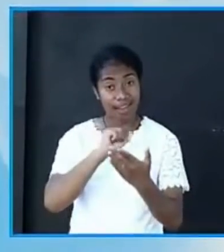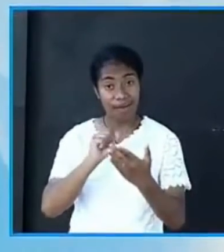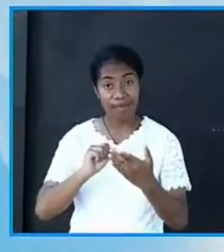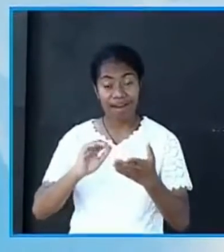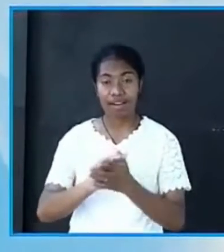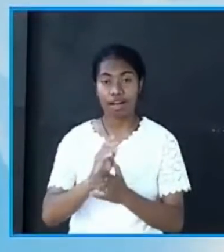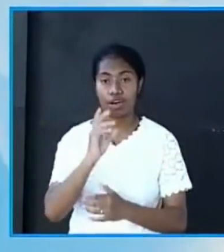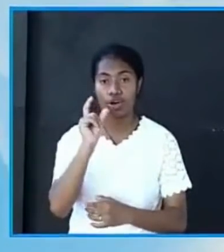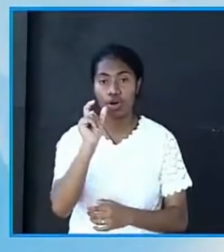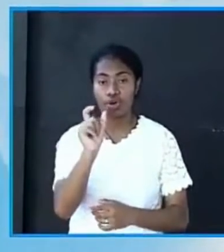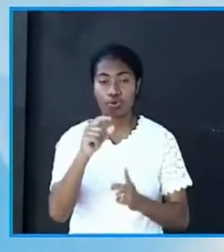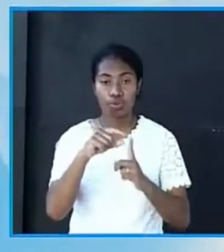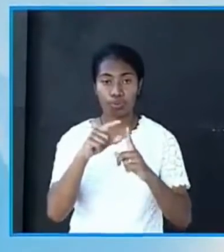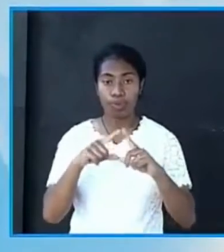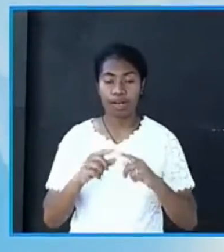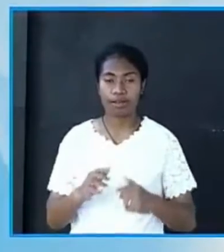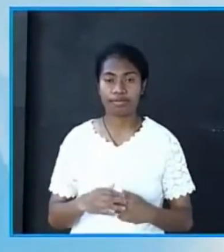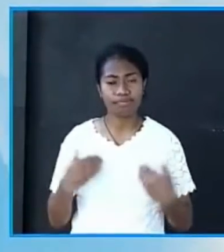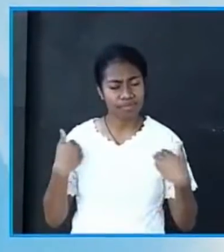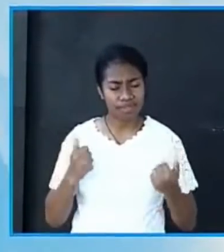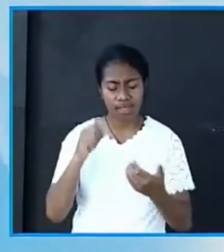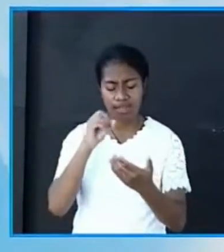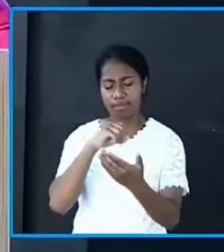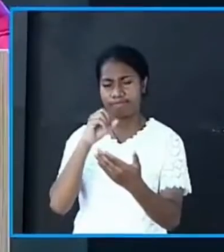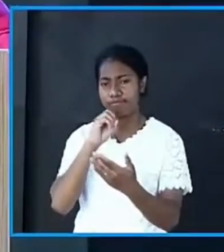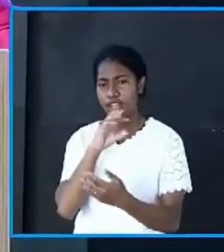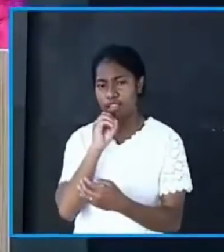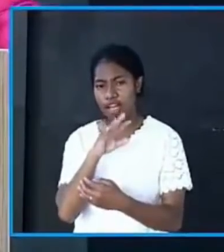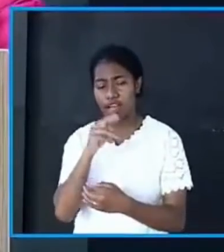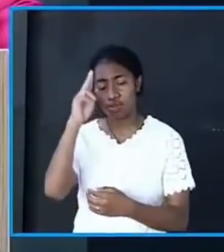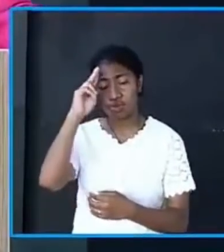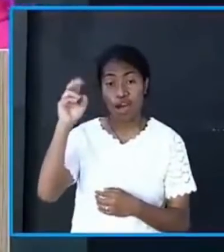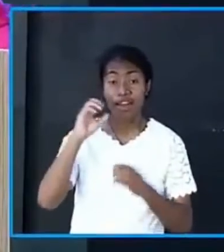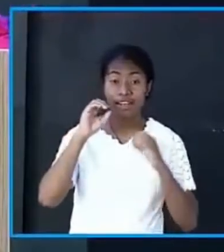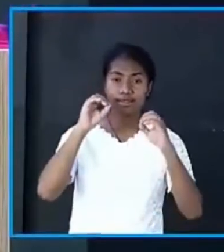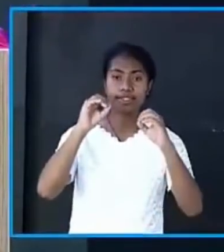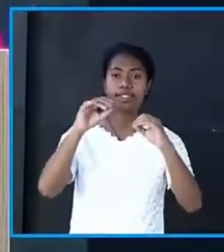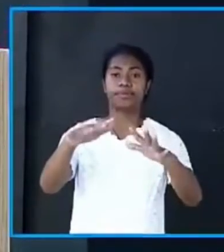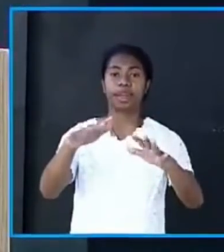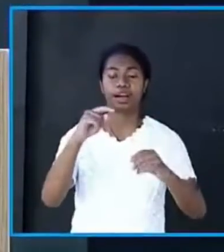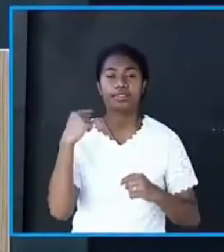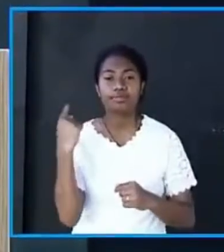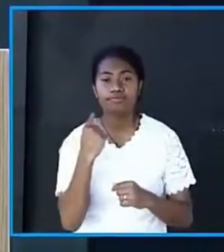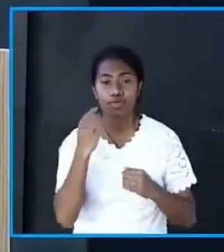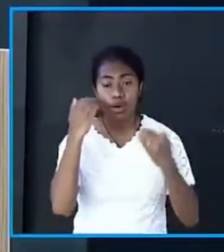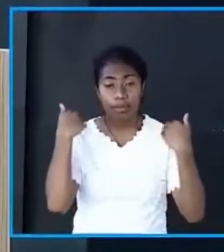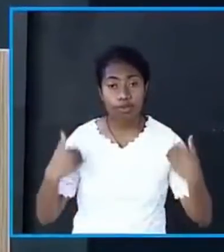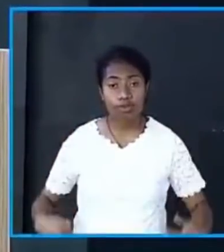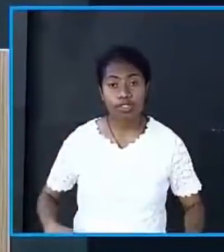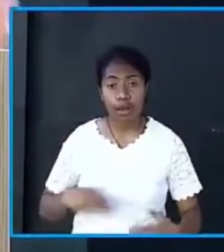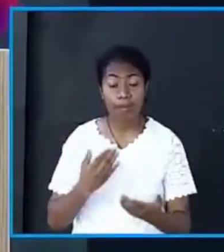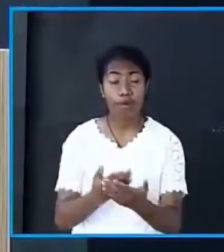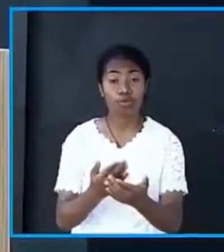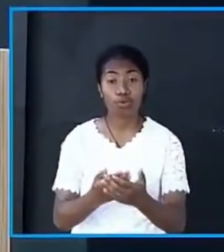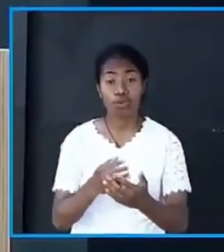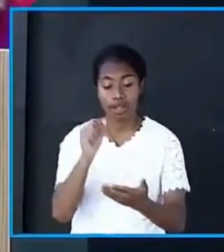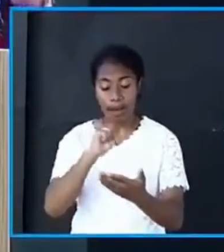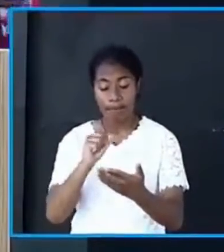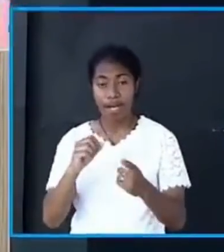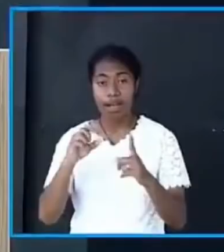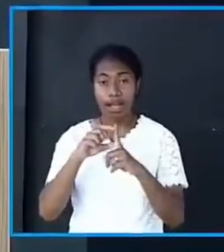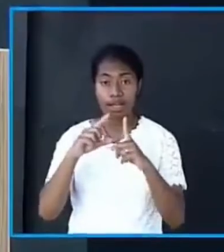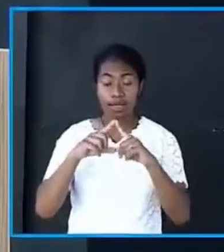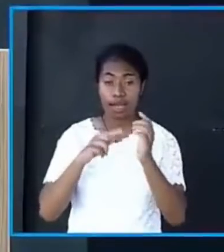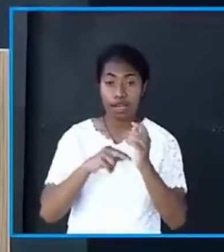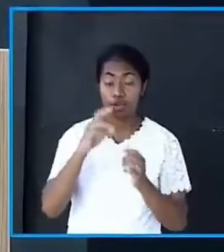menjadi dikatakan Tuhan mencipta manusia menurut gambar dan rupanya tapi satu